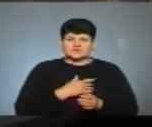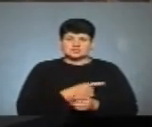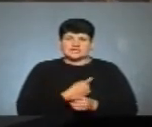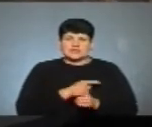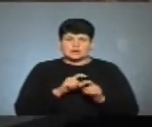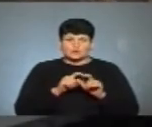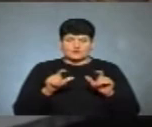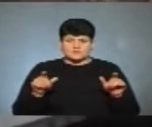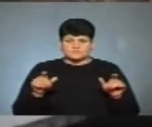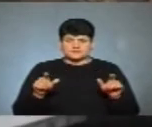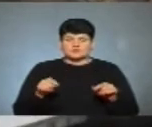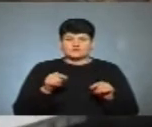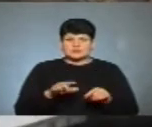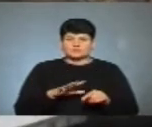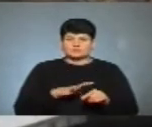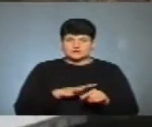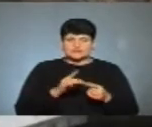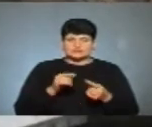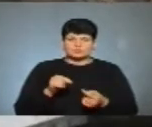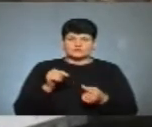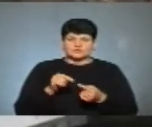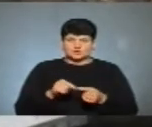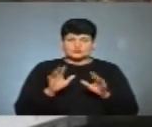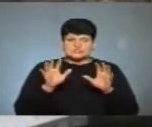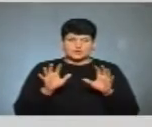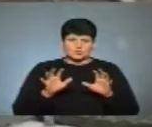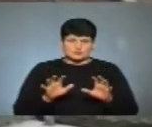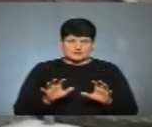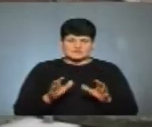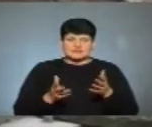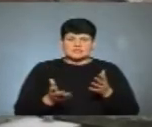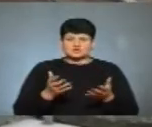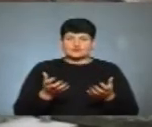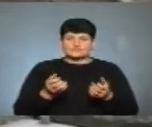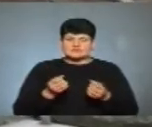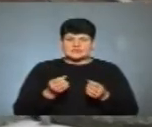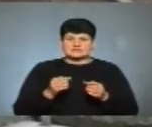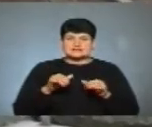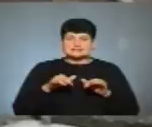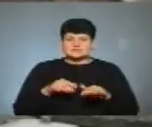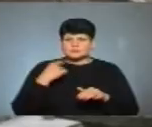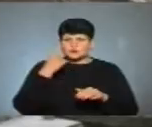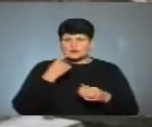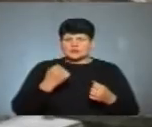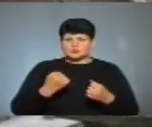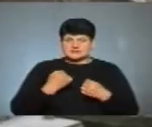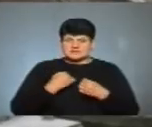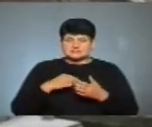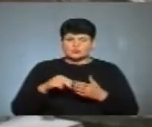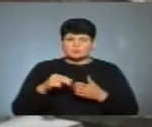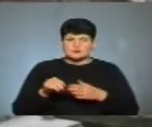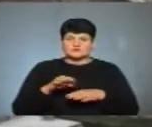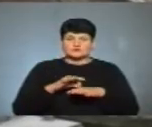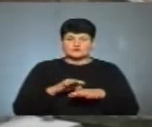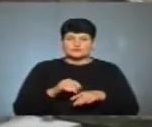лікувальній установі, вони відбувалися відповідно до чинного законодавства. Якщо взяти засоби індивідуального захисту, закупівлі відбувалися